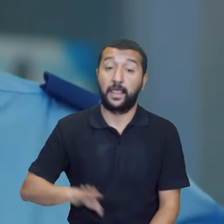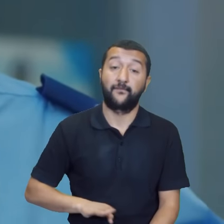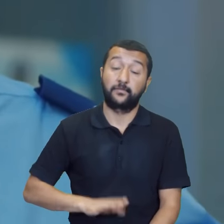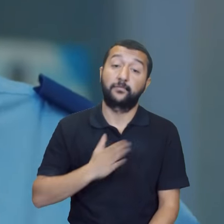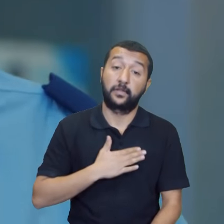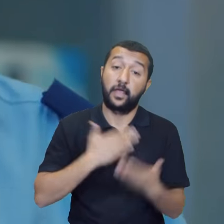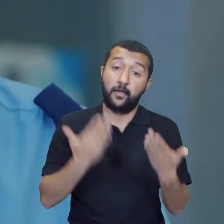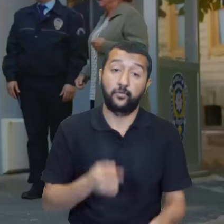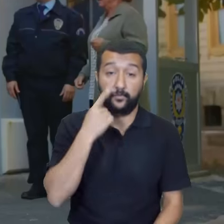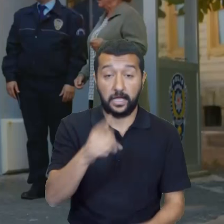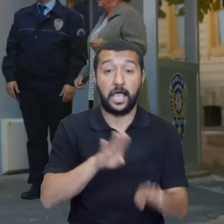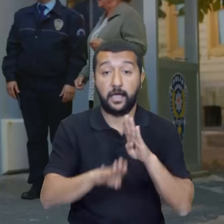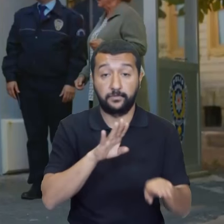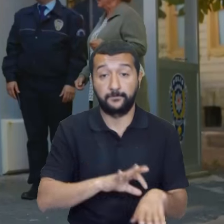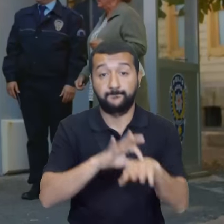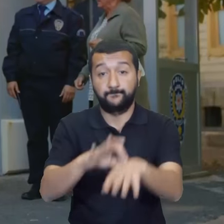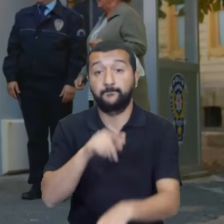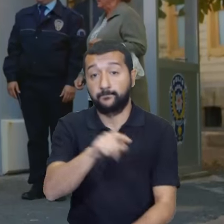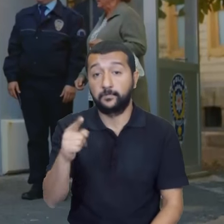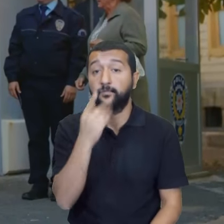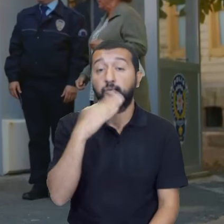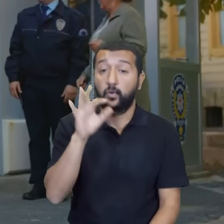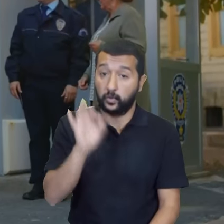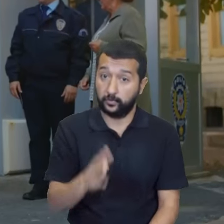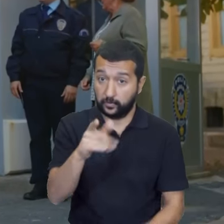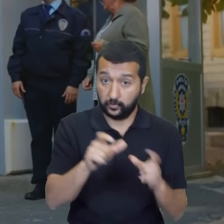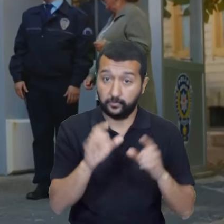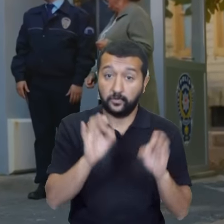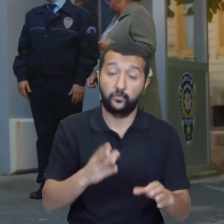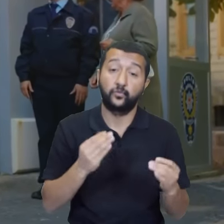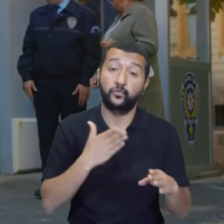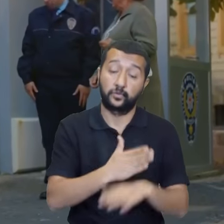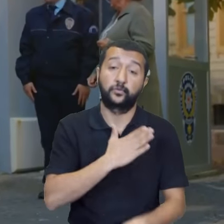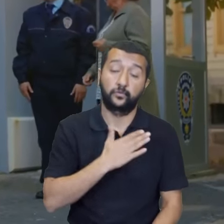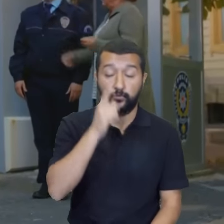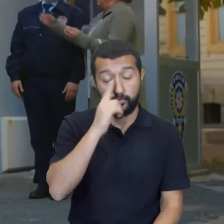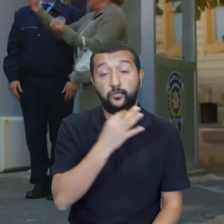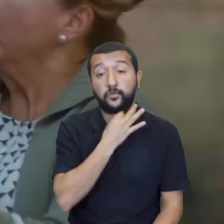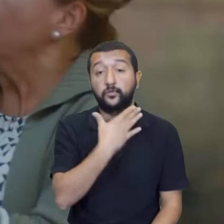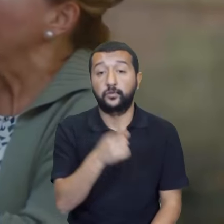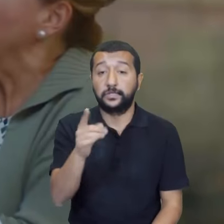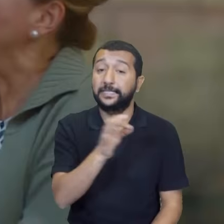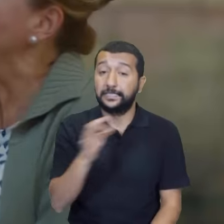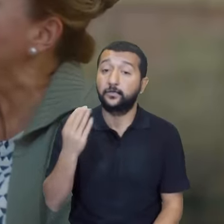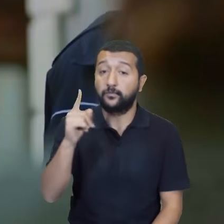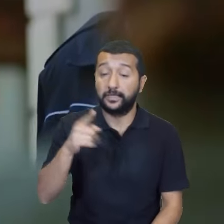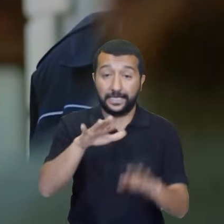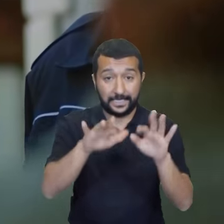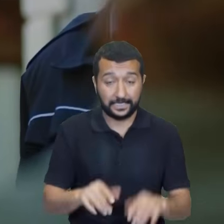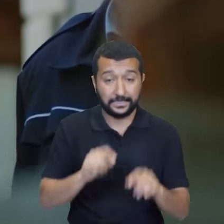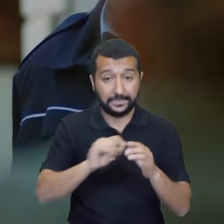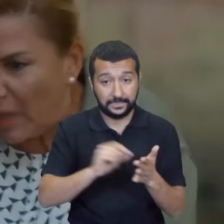evlatlarım kabul et Münir'ciğim. Bak kapıya kadar uğurladılar sizi, bir şey yok. Öyle değil mi Süleyman? Evet, çok sağ olun aminim, çok teşekkürler. Ayol, hiç olmazsa bir